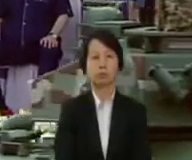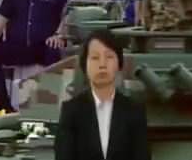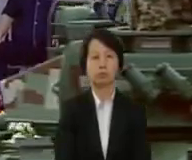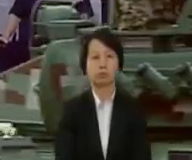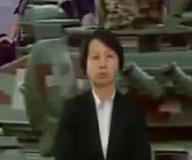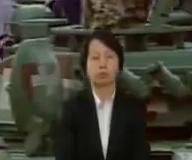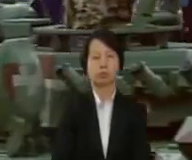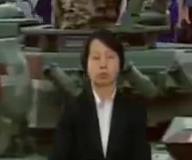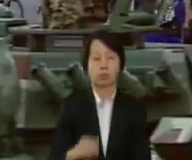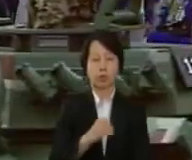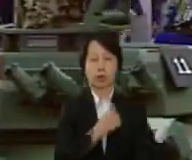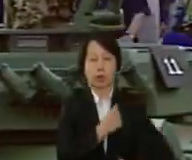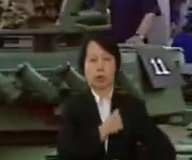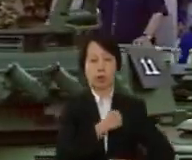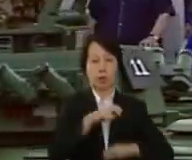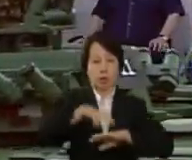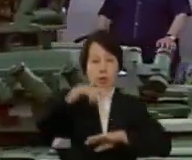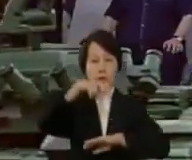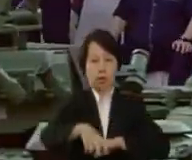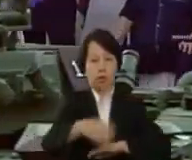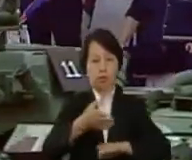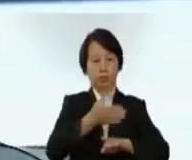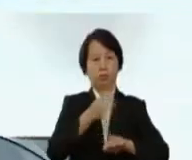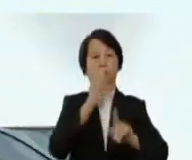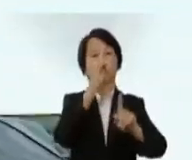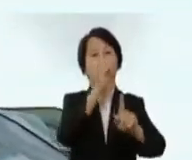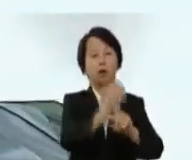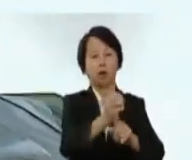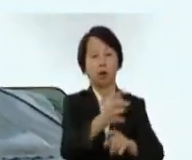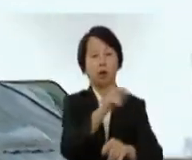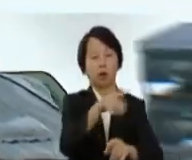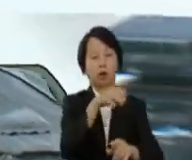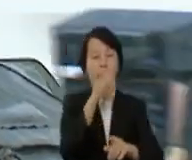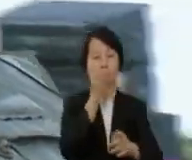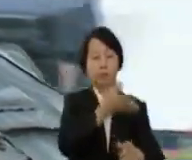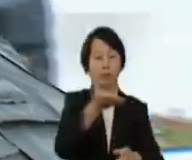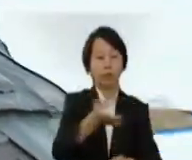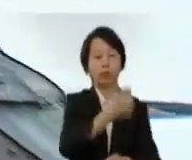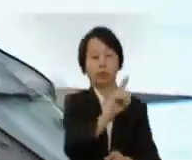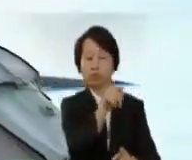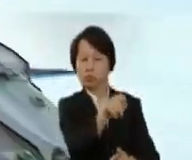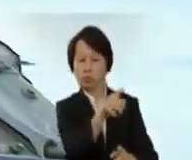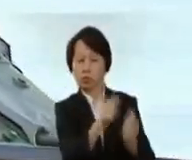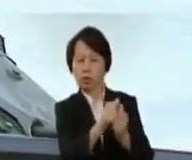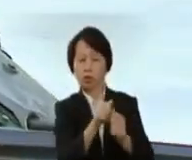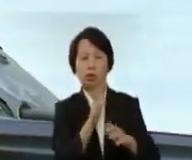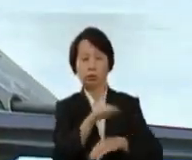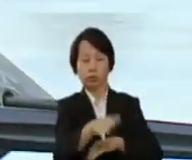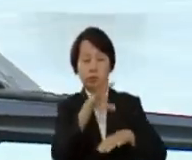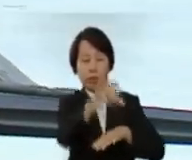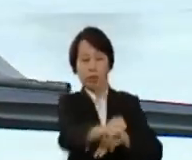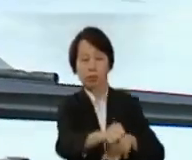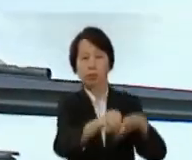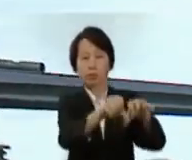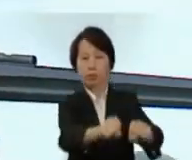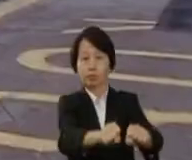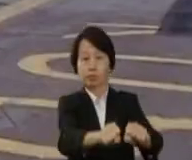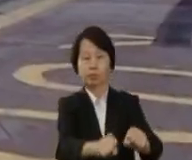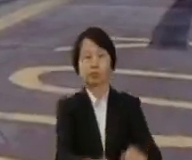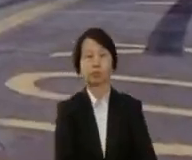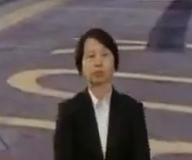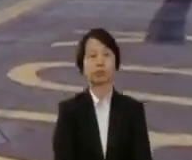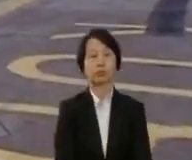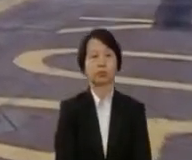Anggota tempur akan diturunkan sebelum objektif dan seterusnya meneruskan serangan bagi menawan objektif.